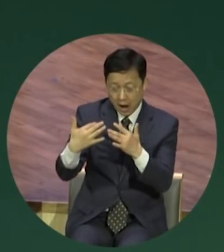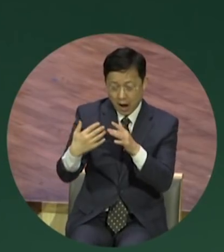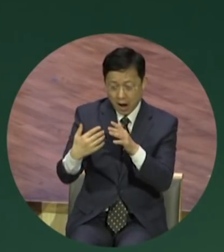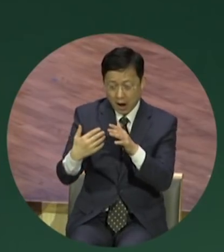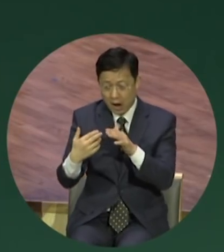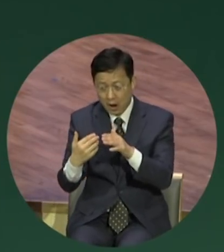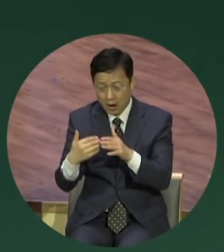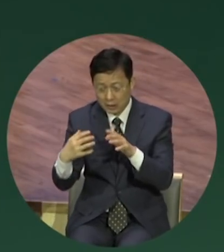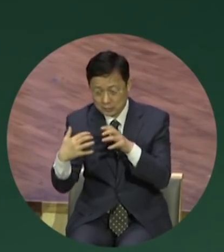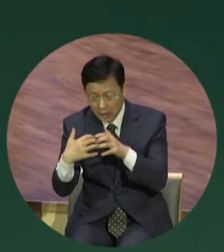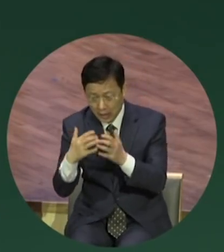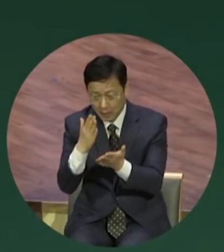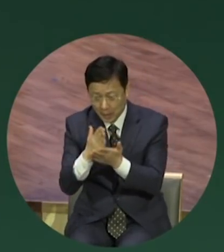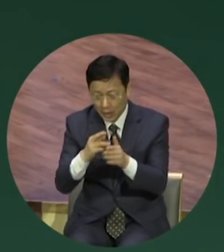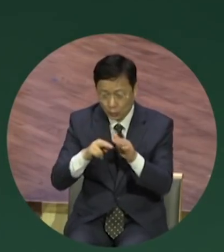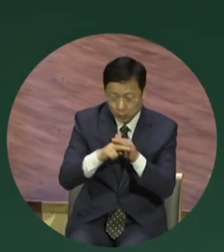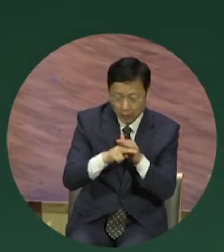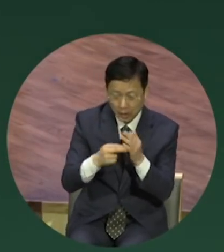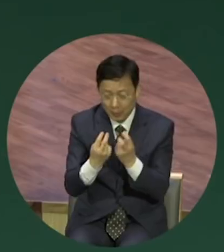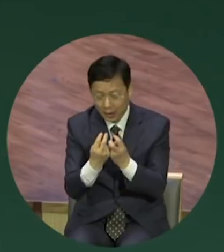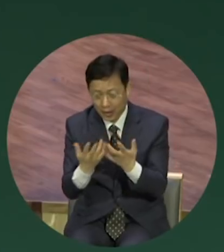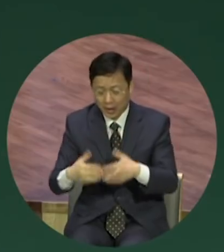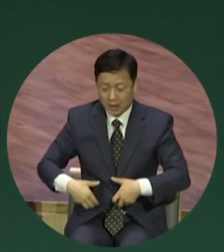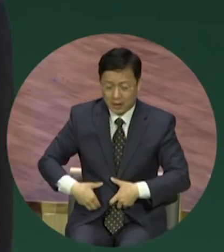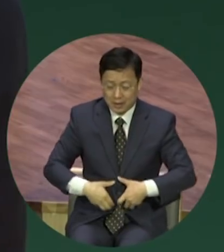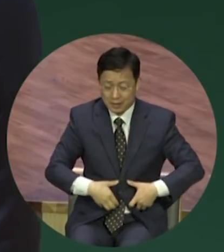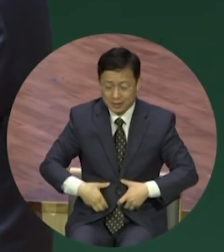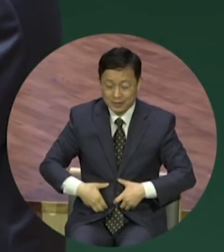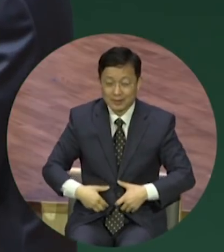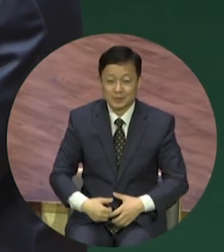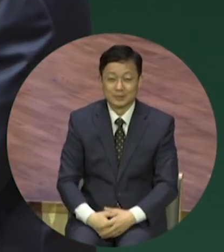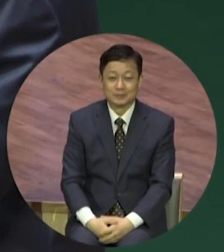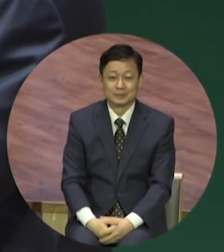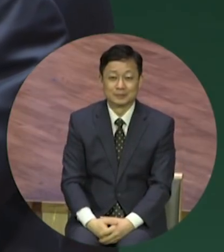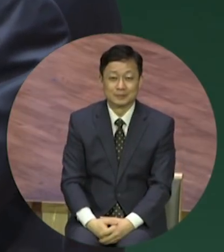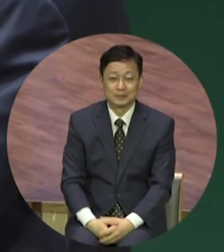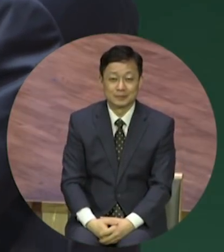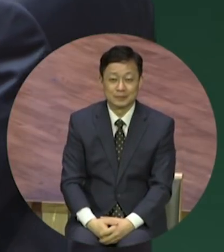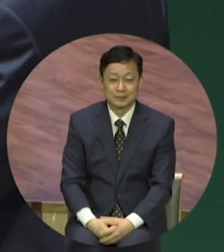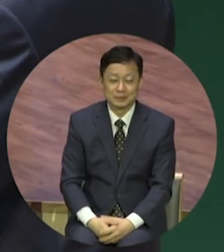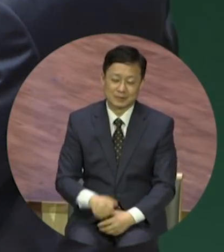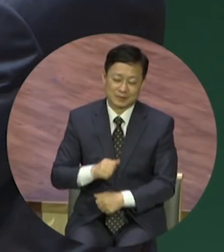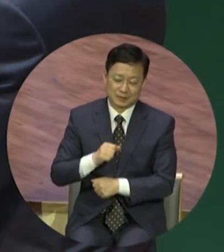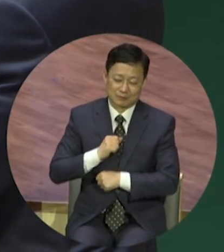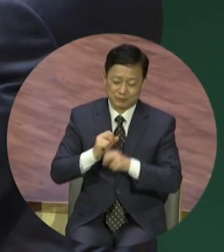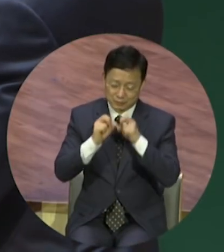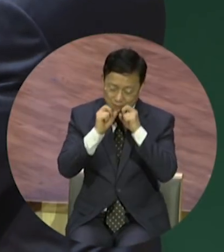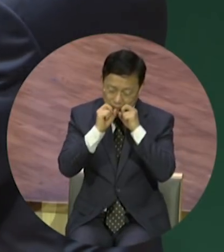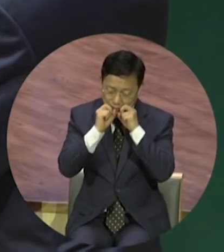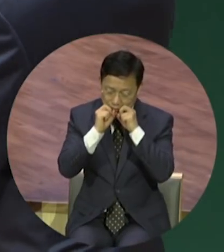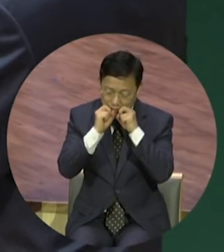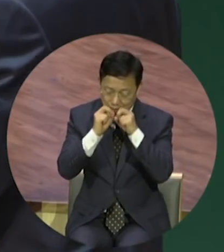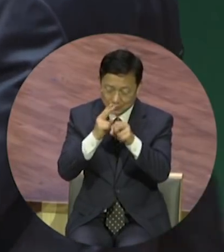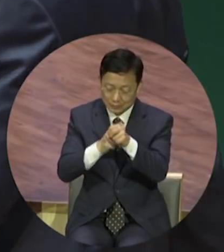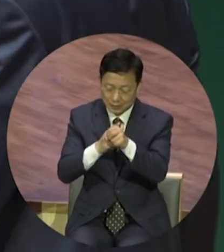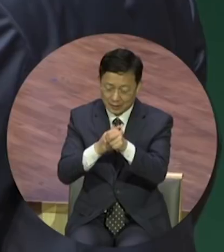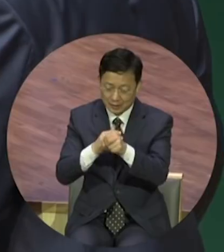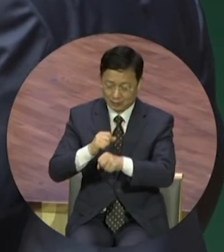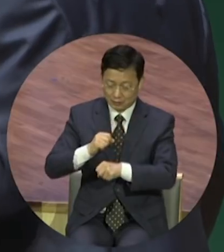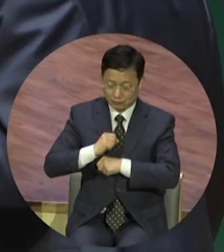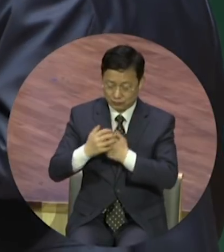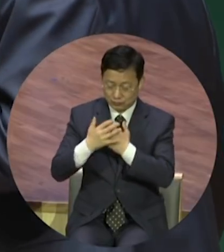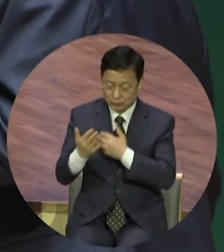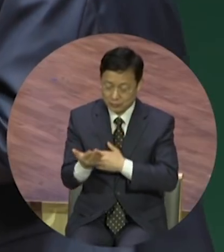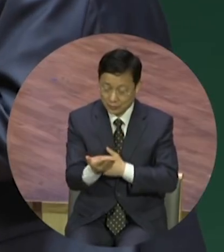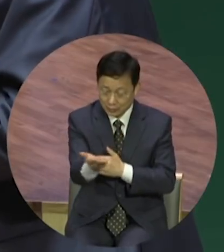United Amorite forces are rising up in arms against them. What could they do about this? 군 선교사 여러분들과 우리 전도자들은 꼭 기억해야 됩니다. All of you